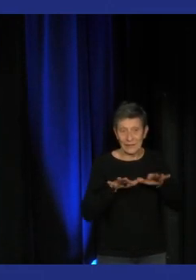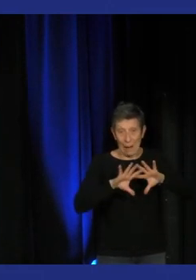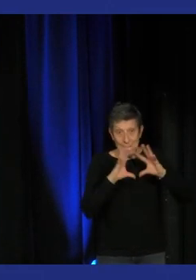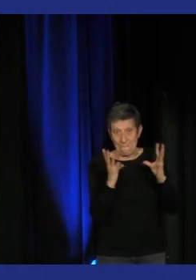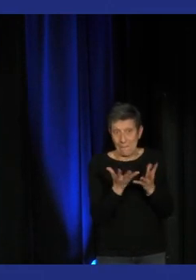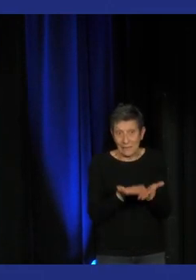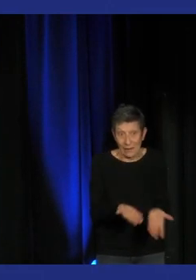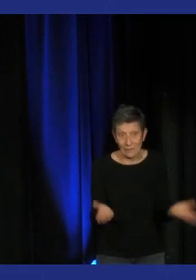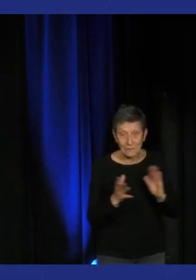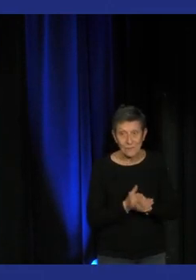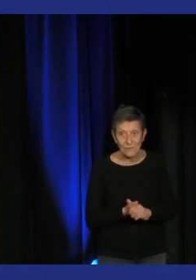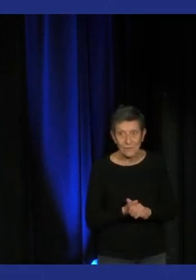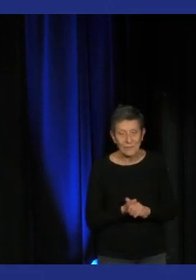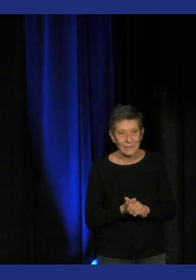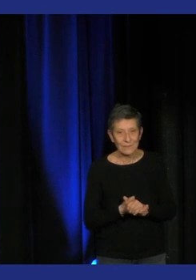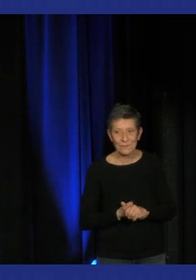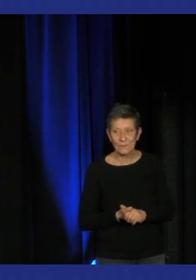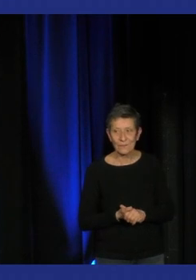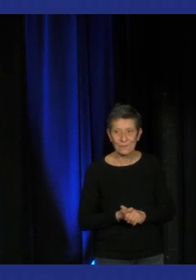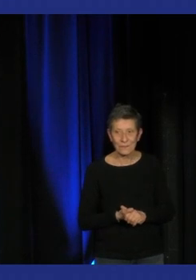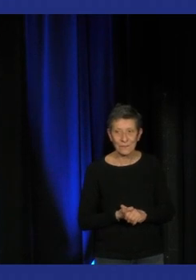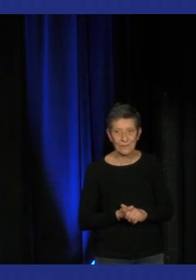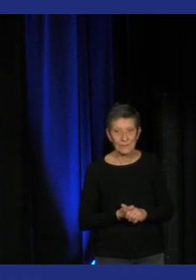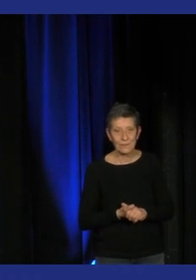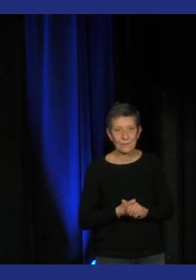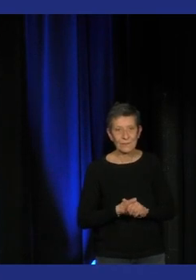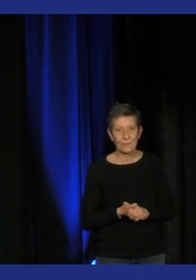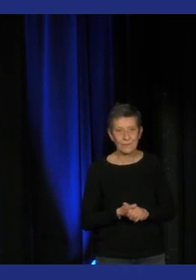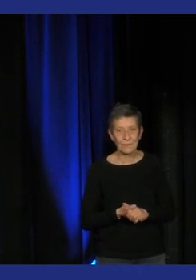lequel on peut être amené à vivre et dans lequel on vit.